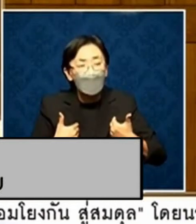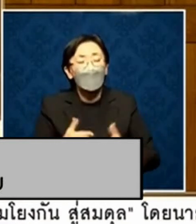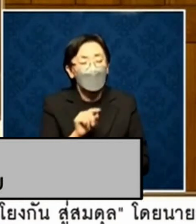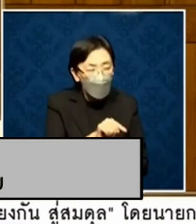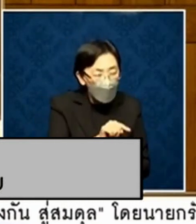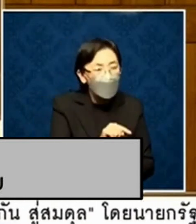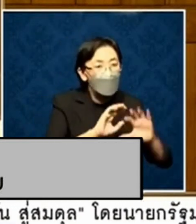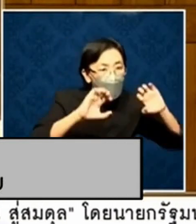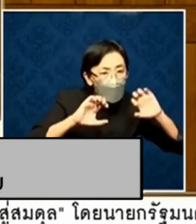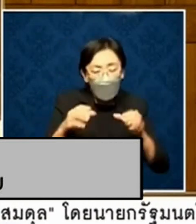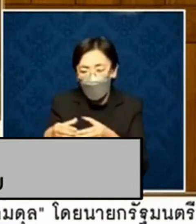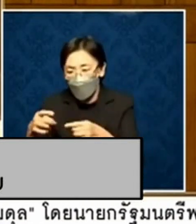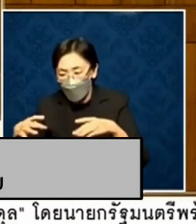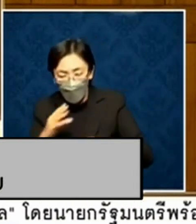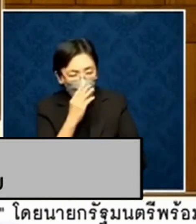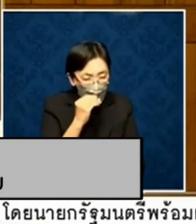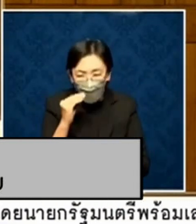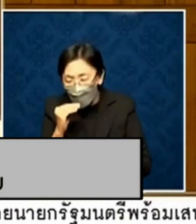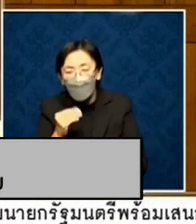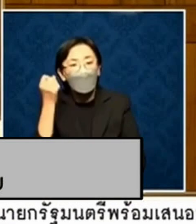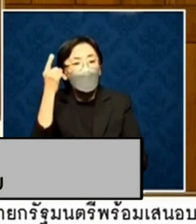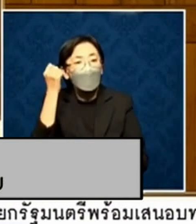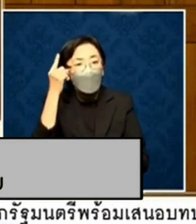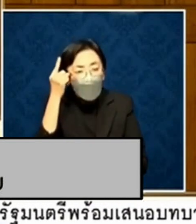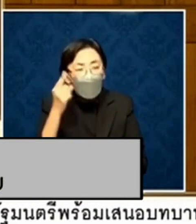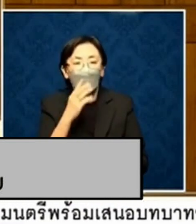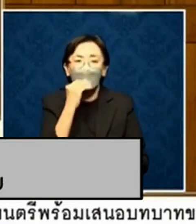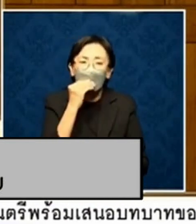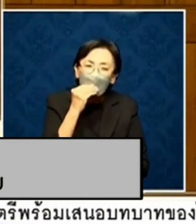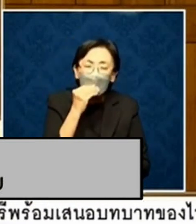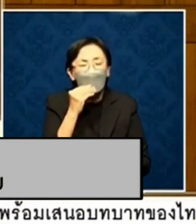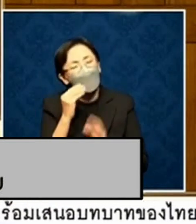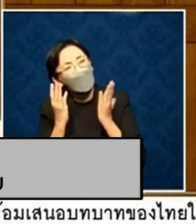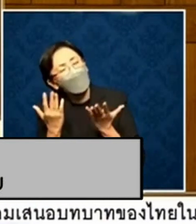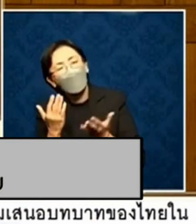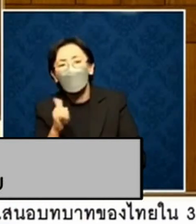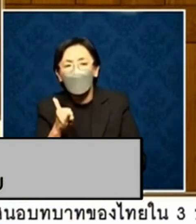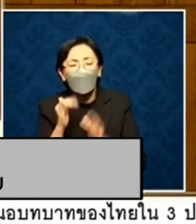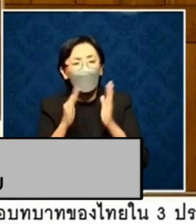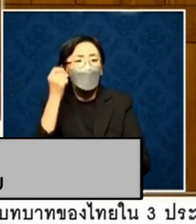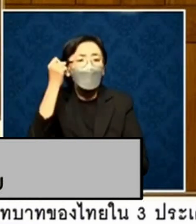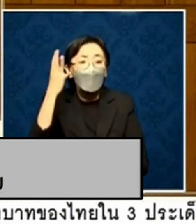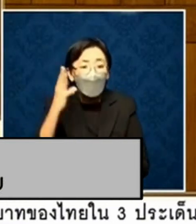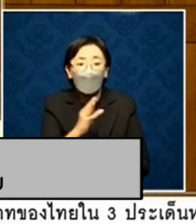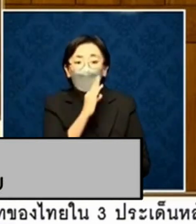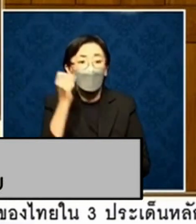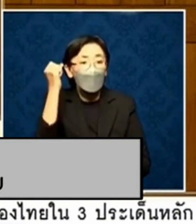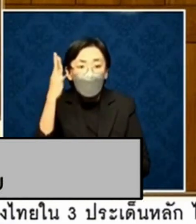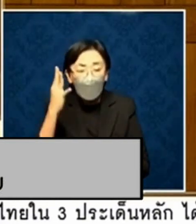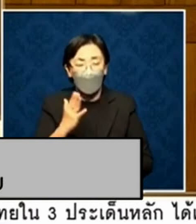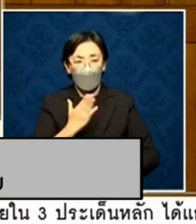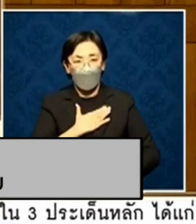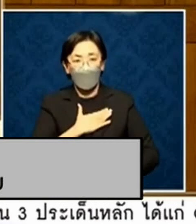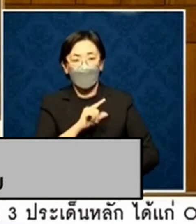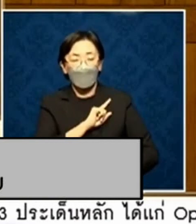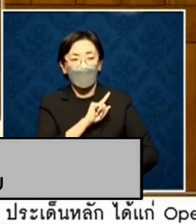ดมาในวันนี้ผมถือว่าก็มีทั้งผู้ที่เข้าใจมีที่ผู้ที่ยังไม่เข้าใจนะครับสิ่งใดไม่เข้าใจก็เป็นหน้าที่ที่ผมจ